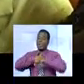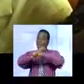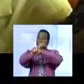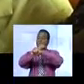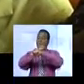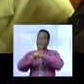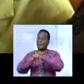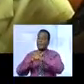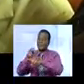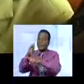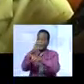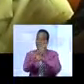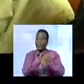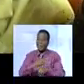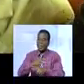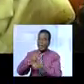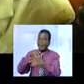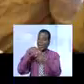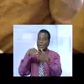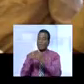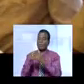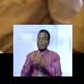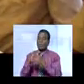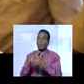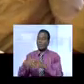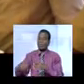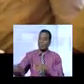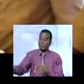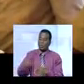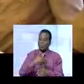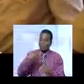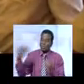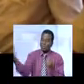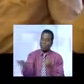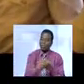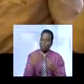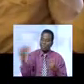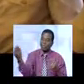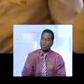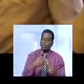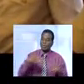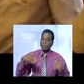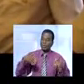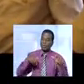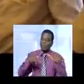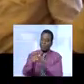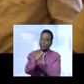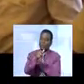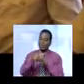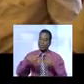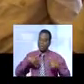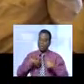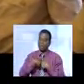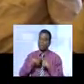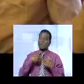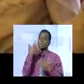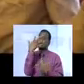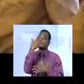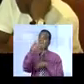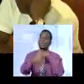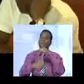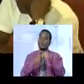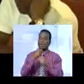et la surveillance contre les défrichements et le braconnage. 5 ans après,